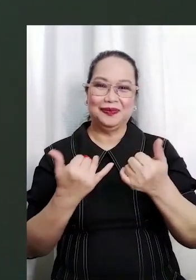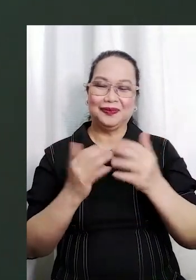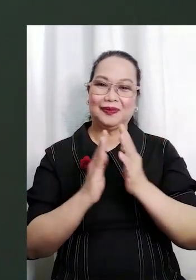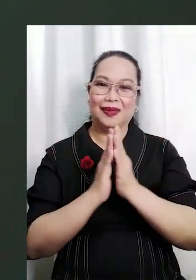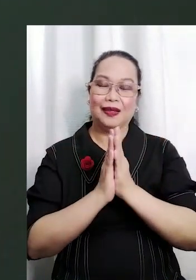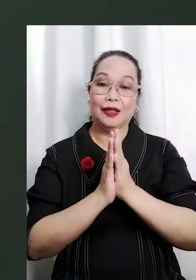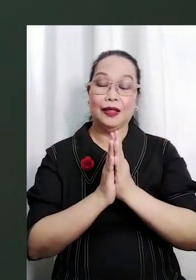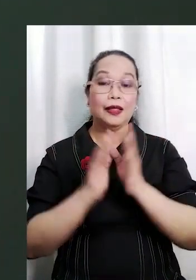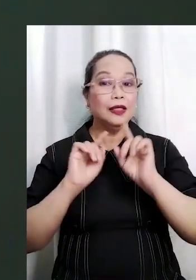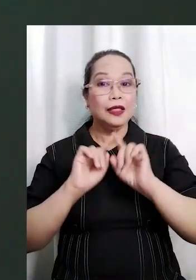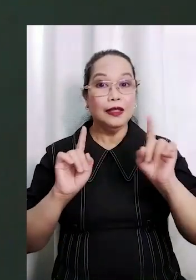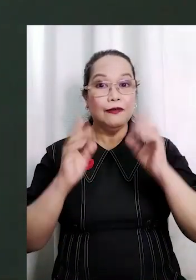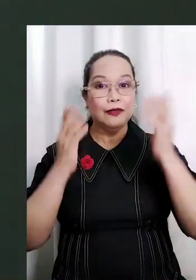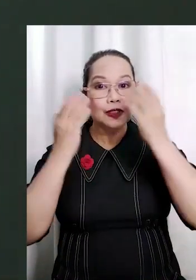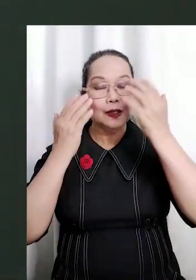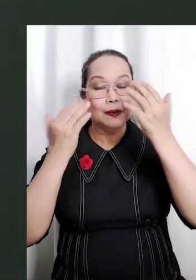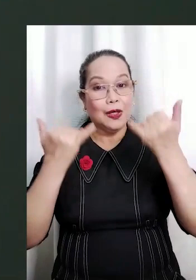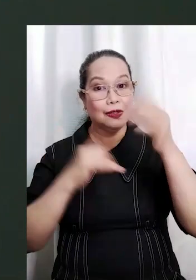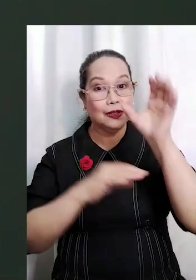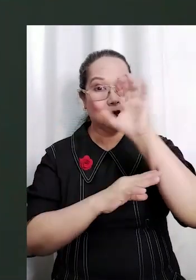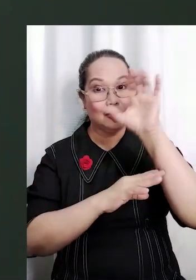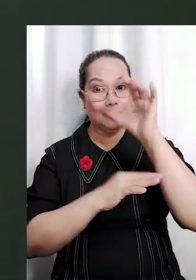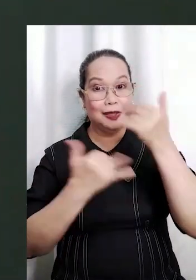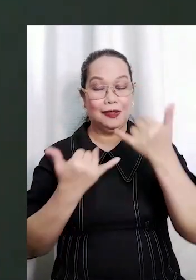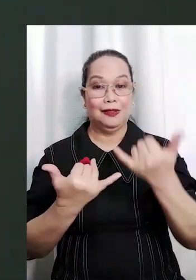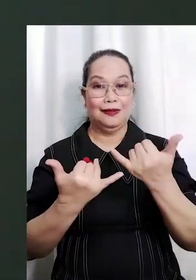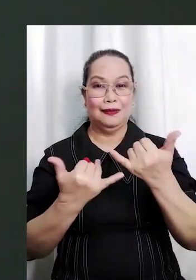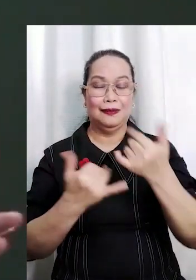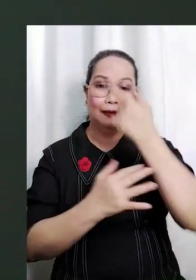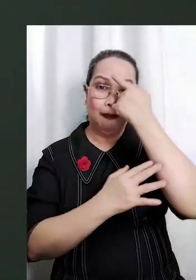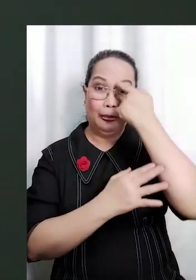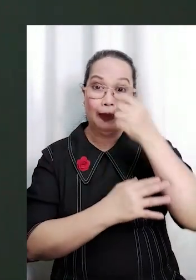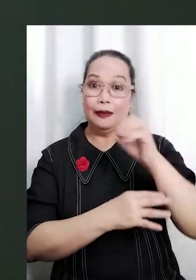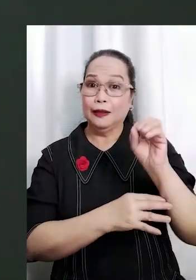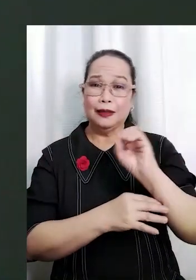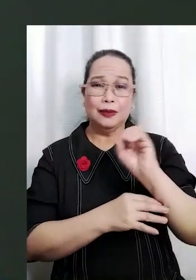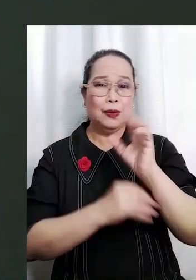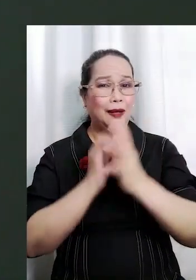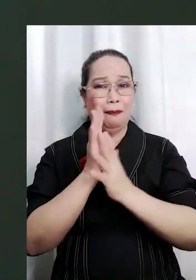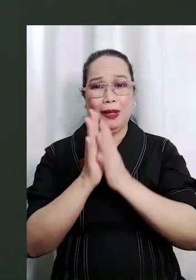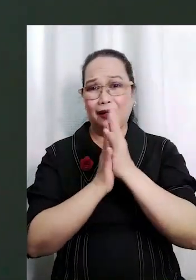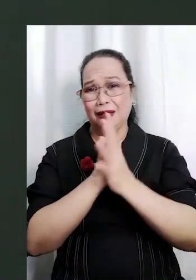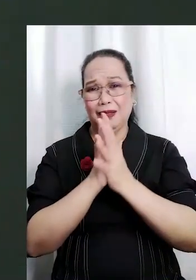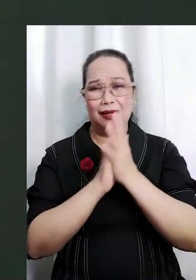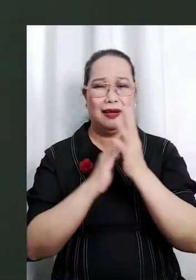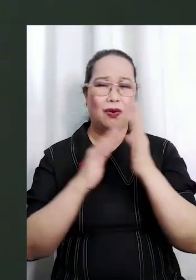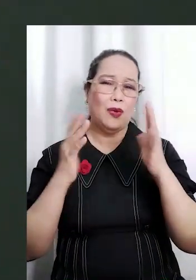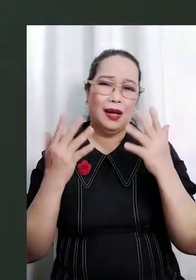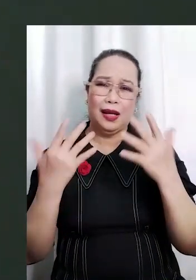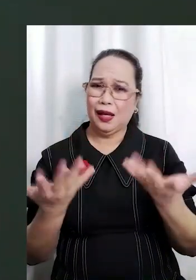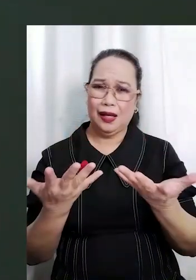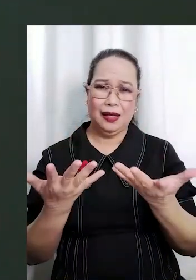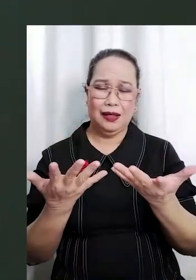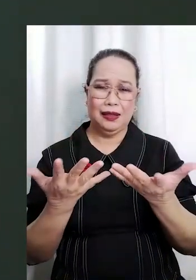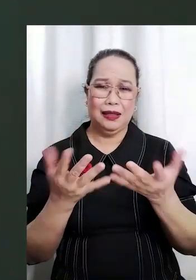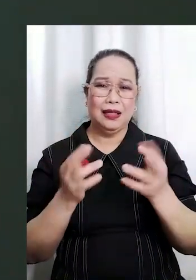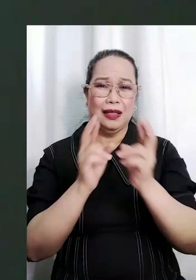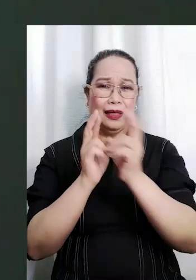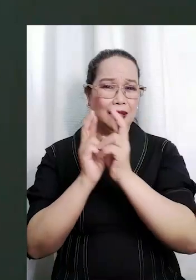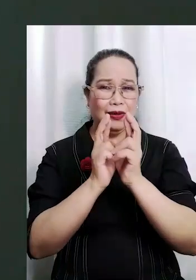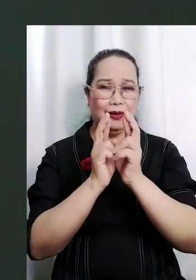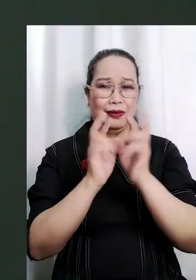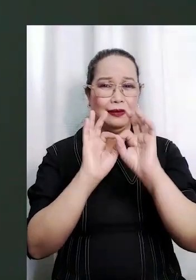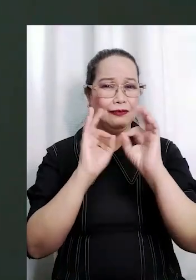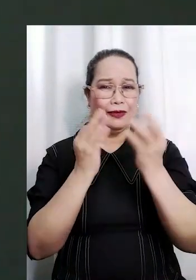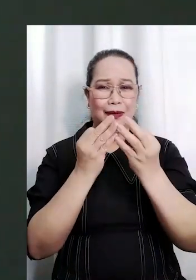Naging kakaiba ang pag-celebrate ng Pasko natin ngayon. Kasi walang mga parties, walang reunion, hindi